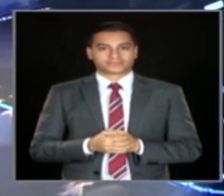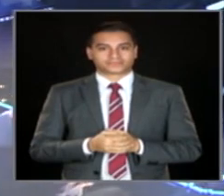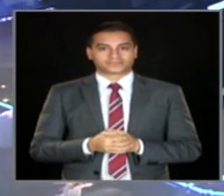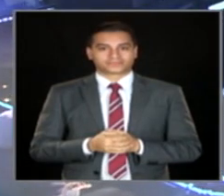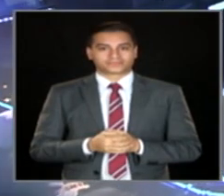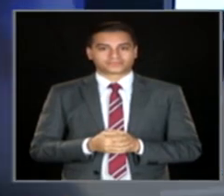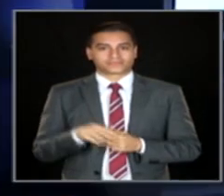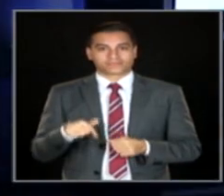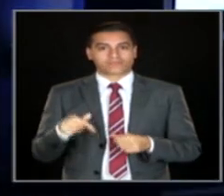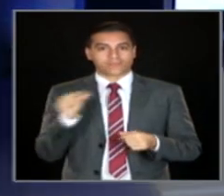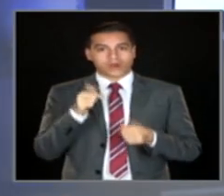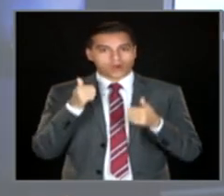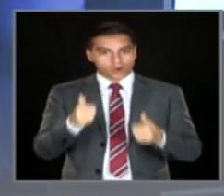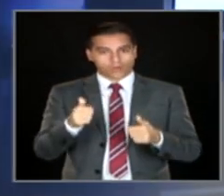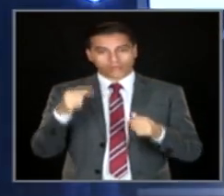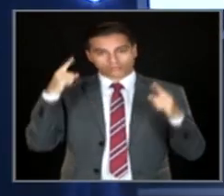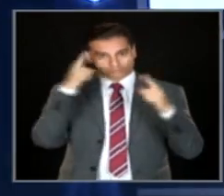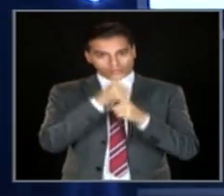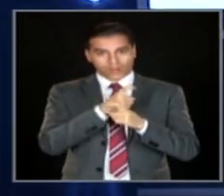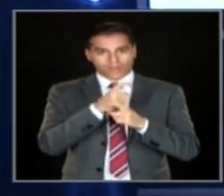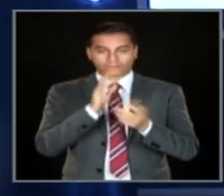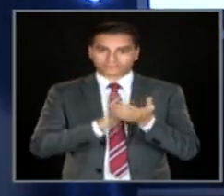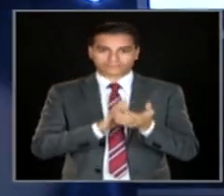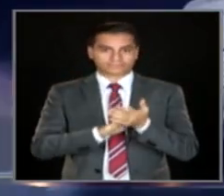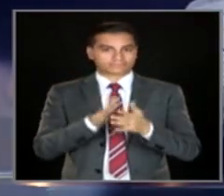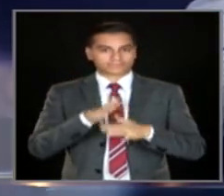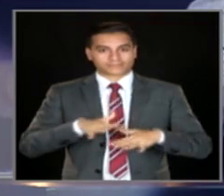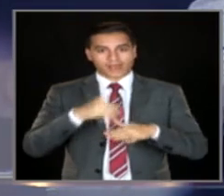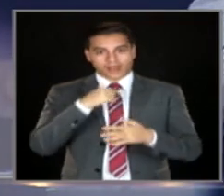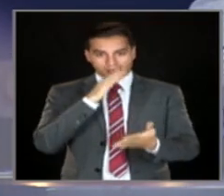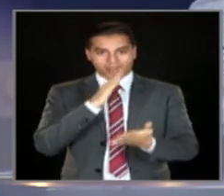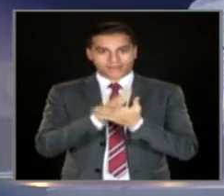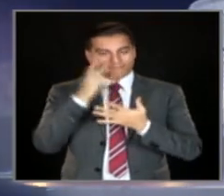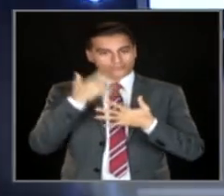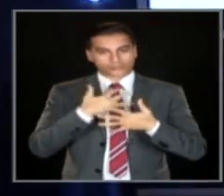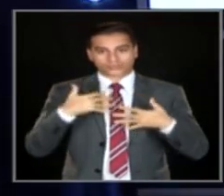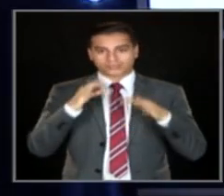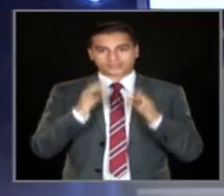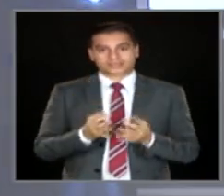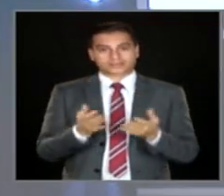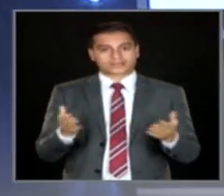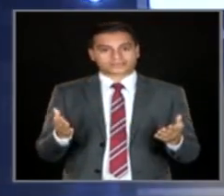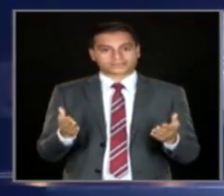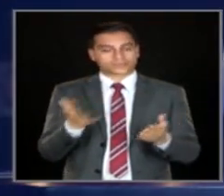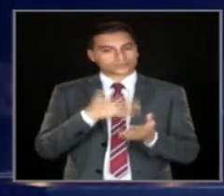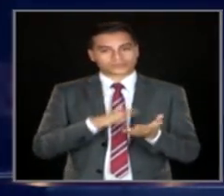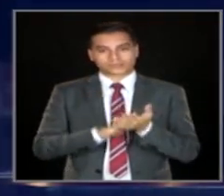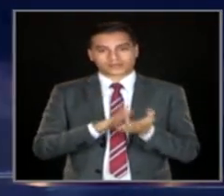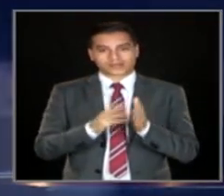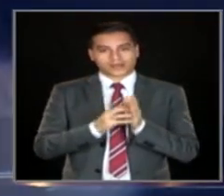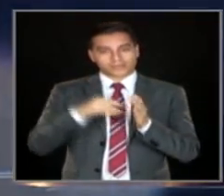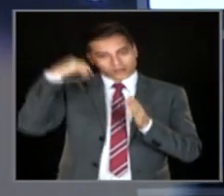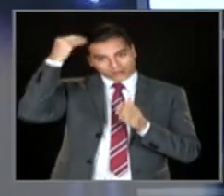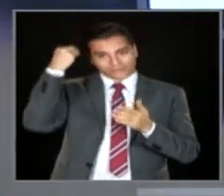كانت مباراة حلوة وكانت مباراة صعبة على الجامعة. أنا الحقيقة مبسوط بأدائكم جدا في الموسم. الحقيقة كلنا جامعة كفر